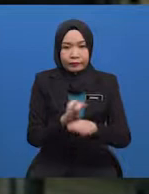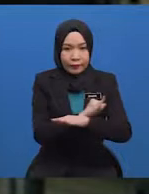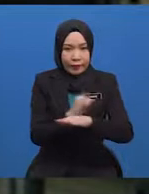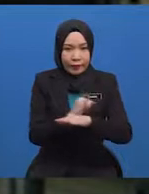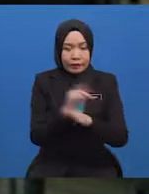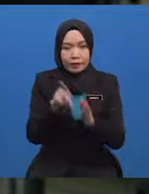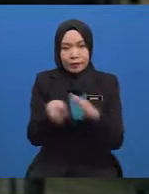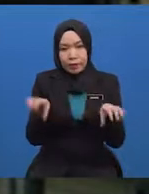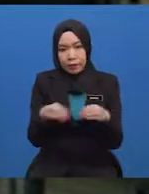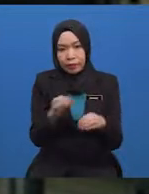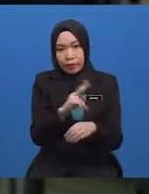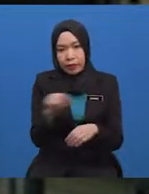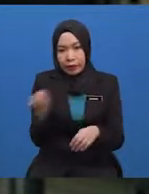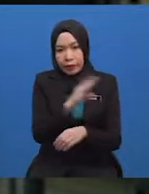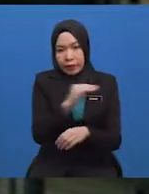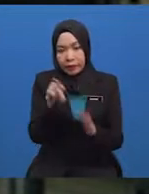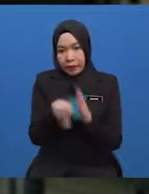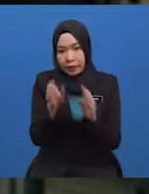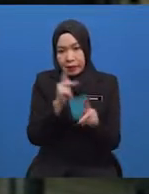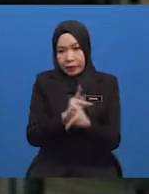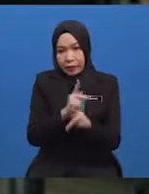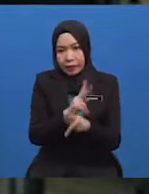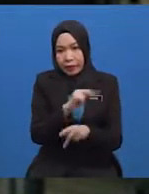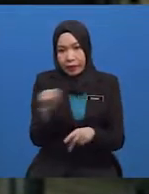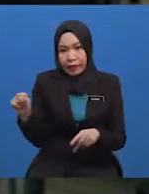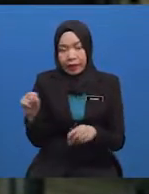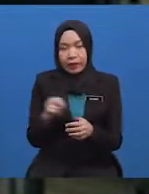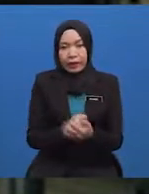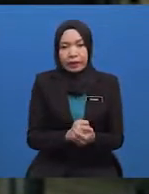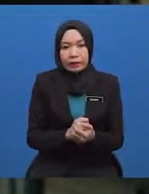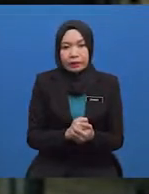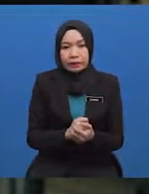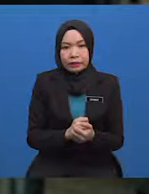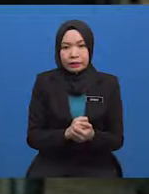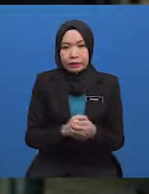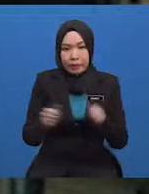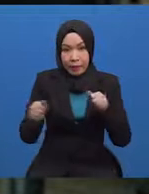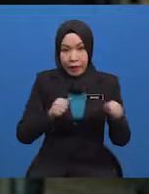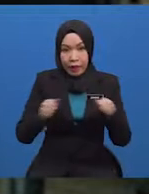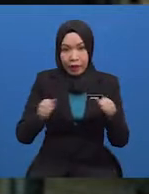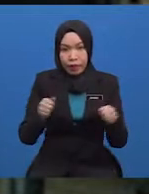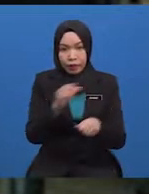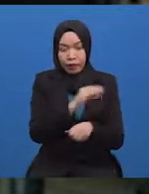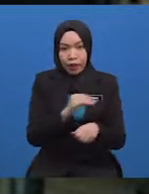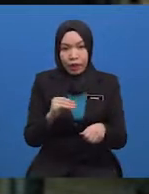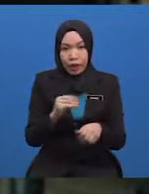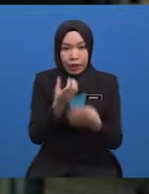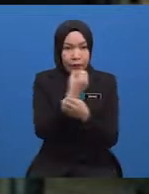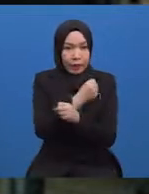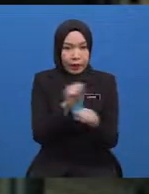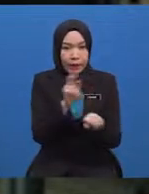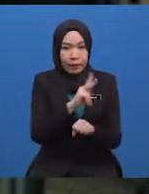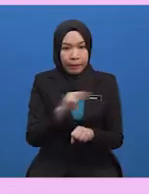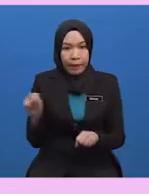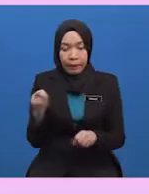pembuatan dan perkhidmatan seperti inap desa, pengangkutan, sajian makanan dan